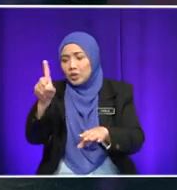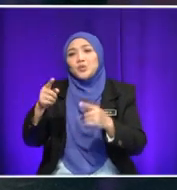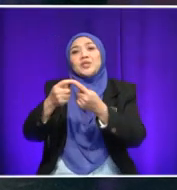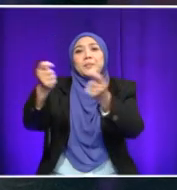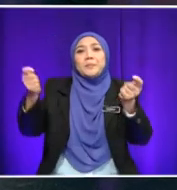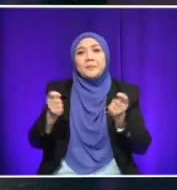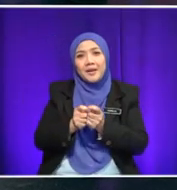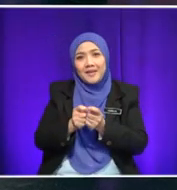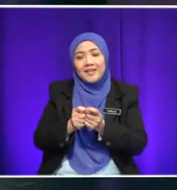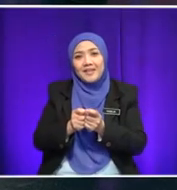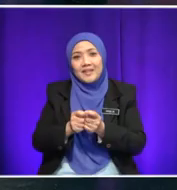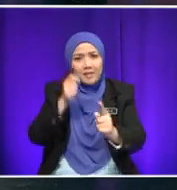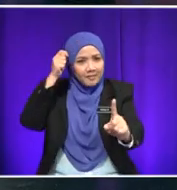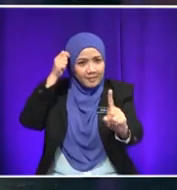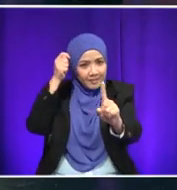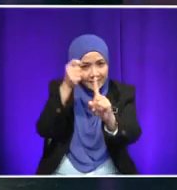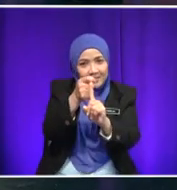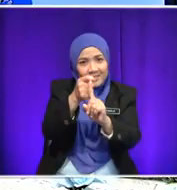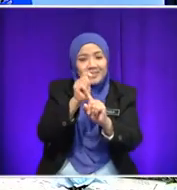Jadi tumpuan